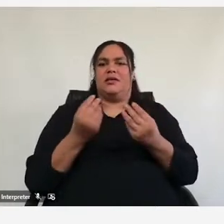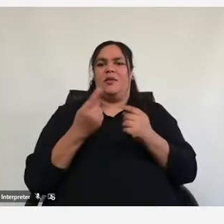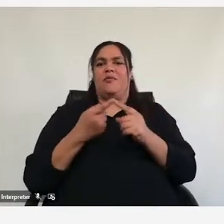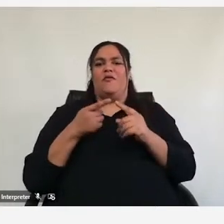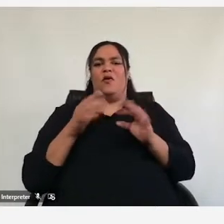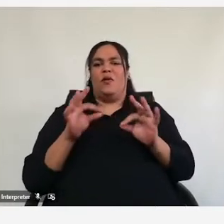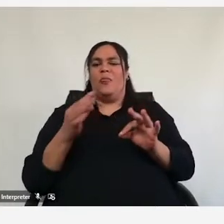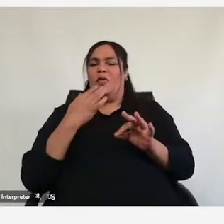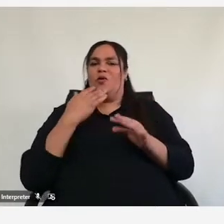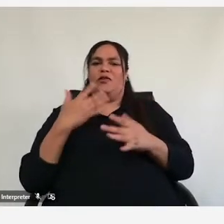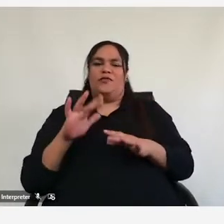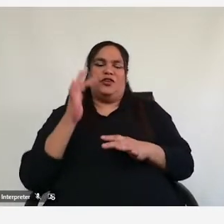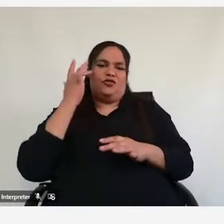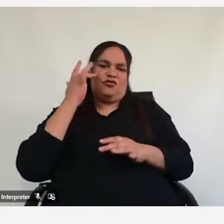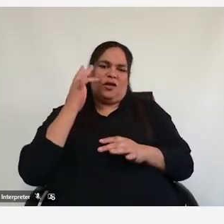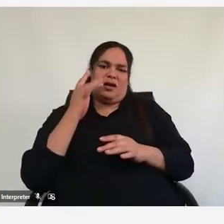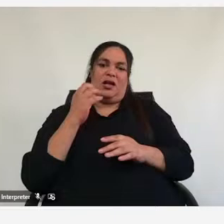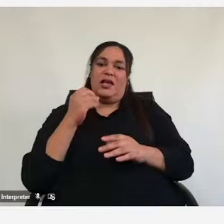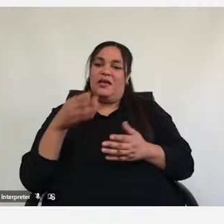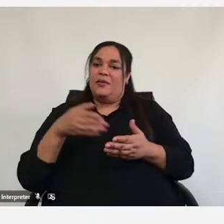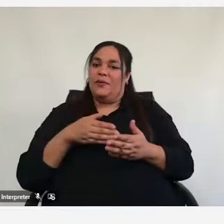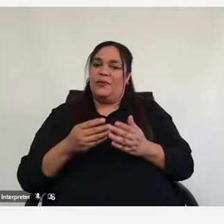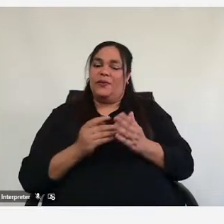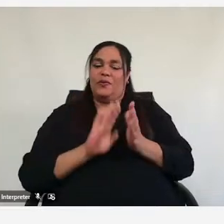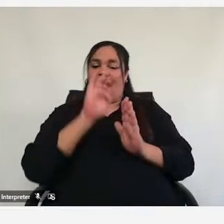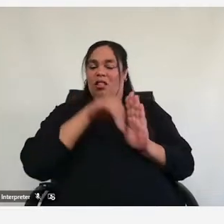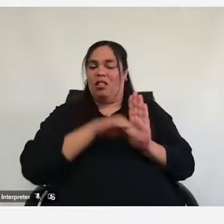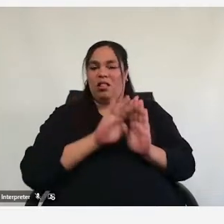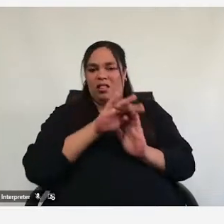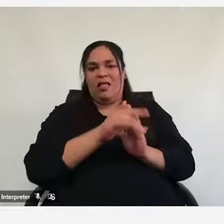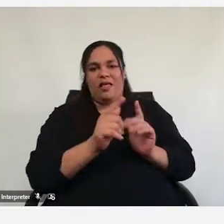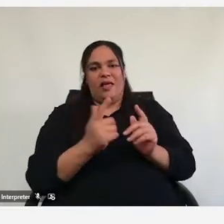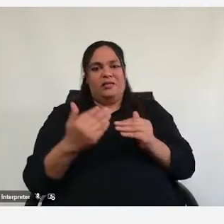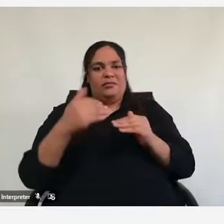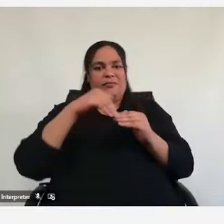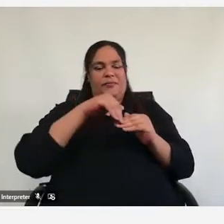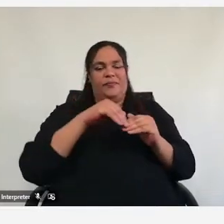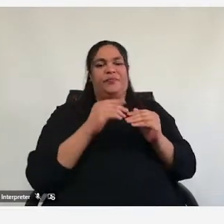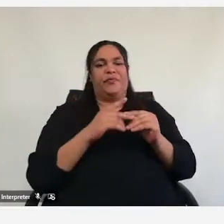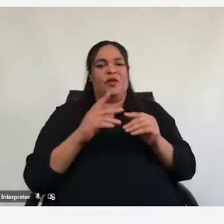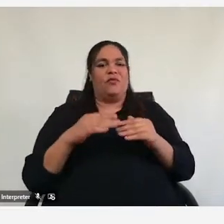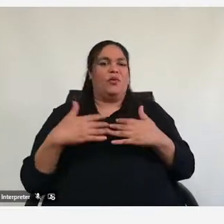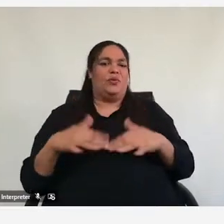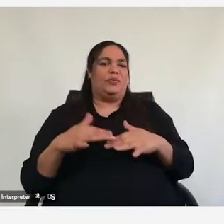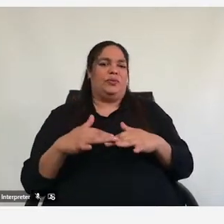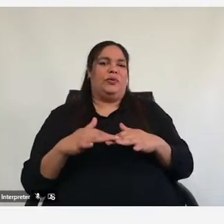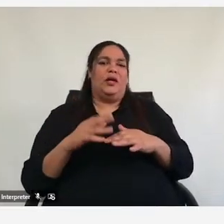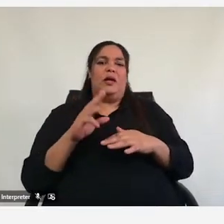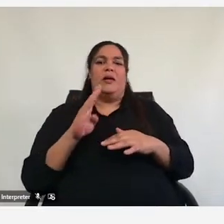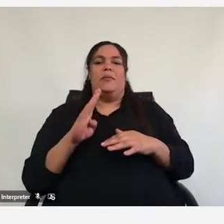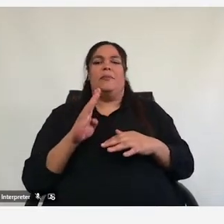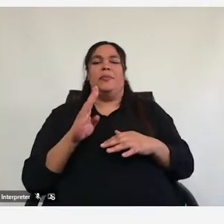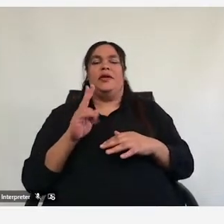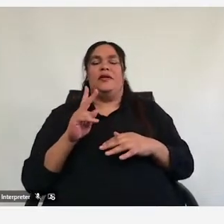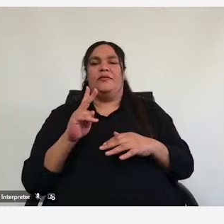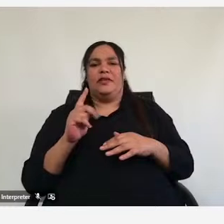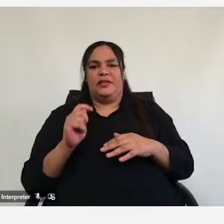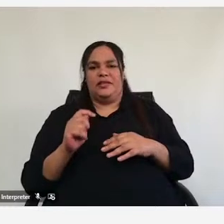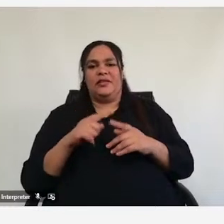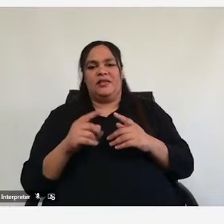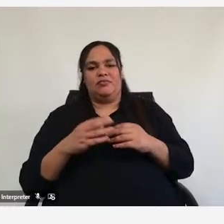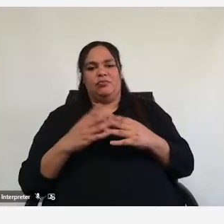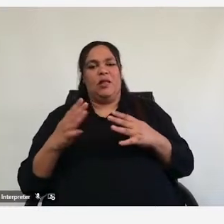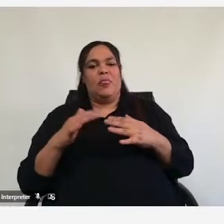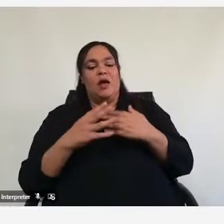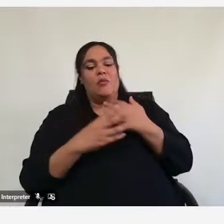wat reeds sukkel. Sonder inflasieverwante toelagaanpassings of uitgebreide BTW-vrystellings sal die armes